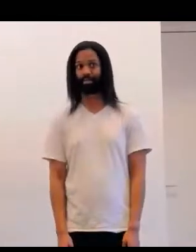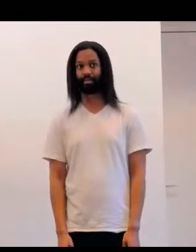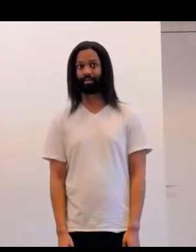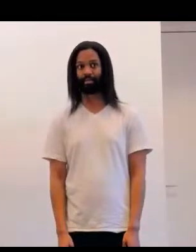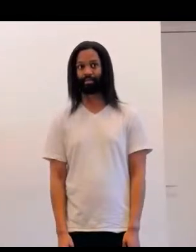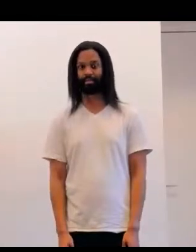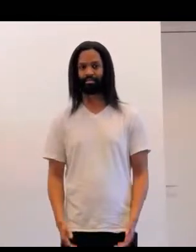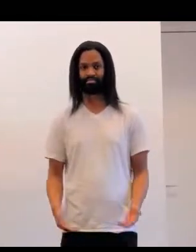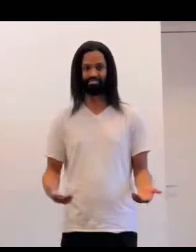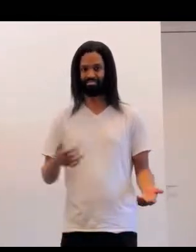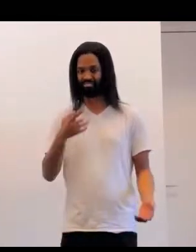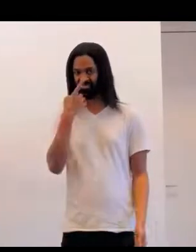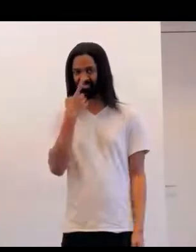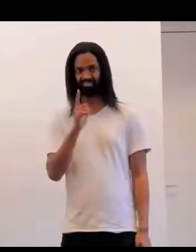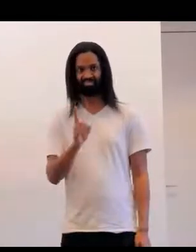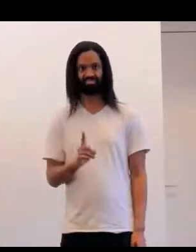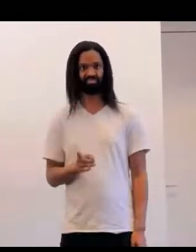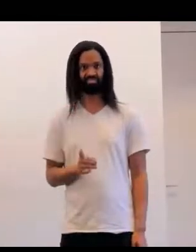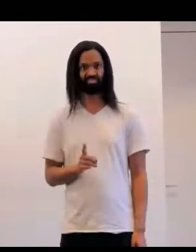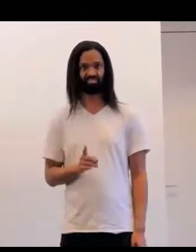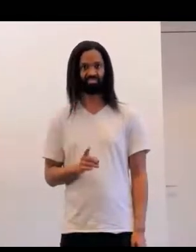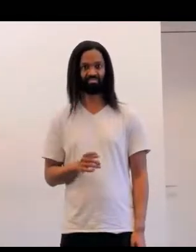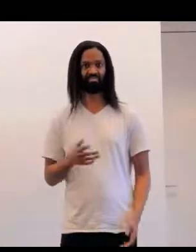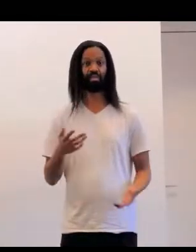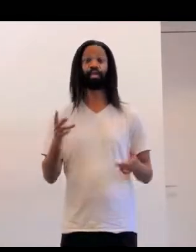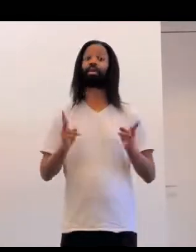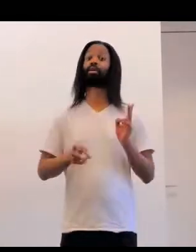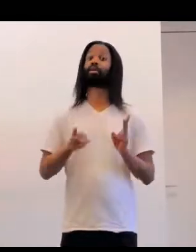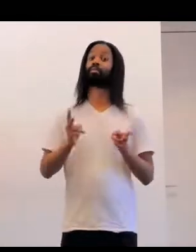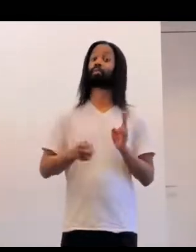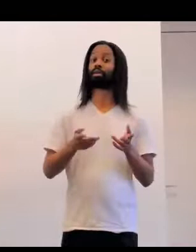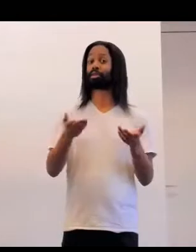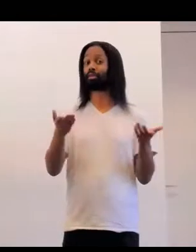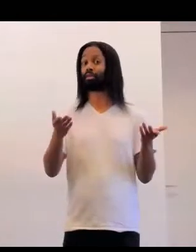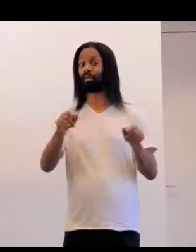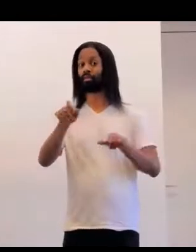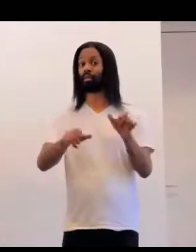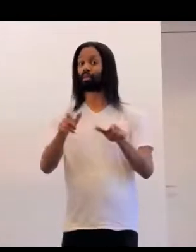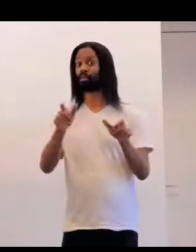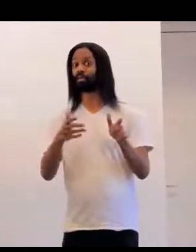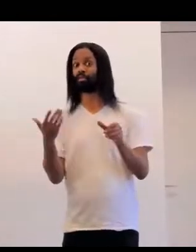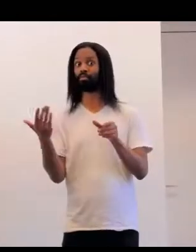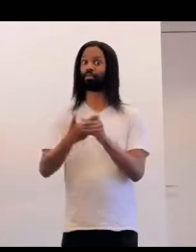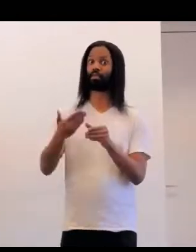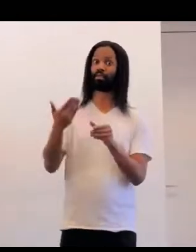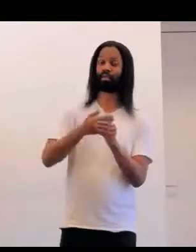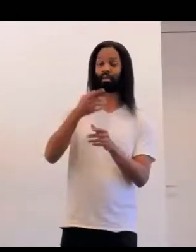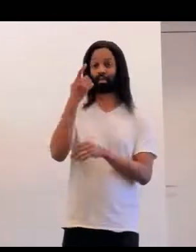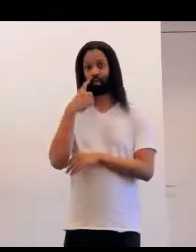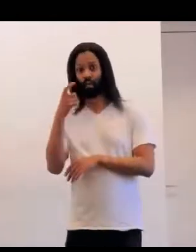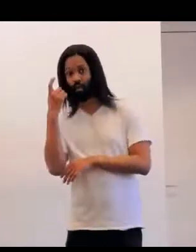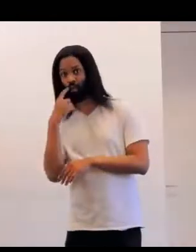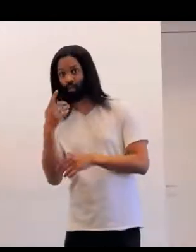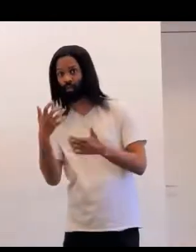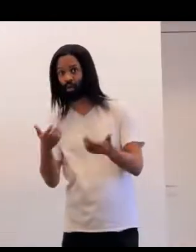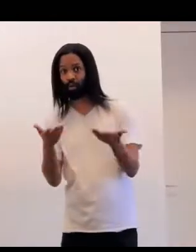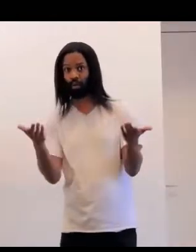Non, je ne crois pas. Donc, quelques éléments. Est-ce qu'il y a d'autres interventions, questions, remarques ?